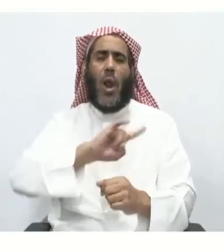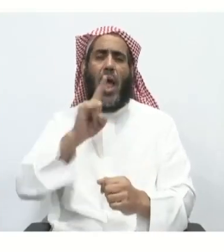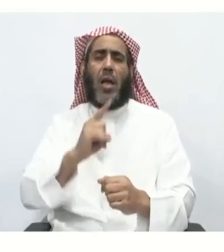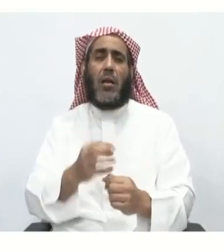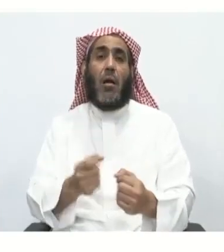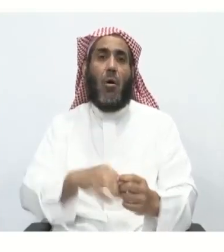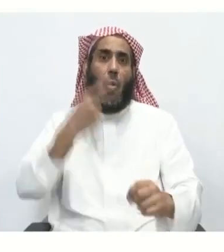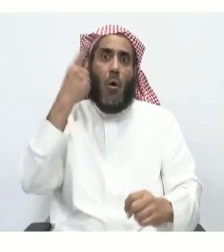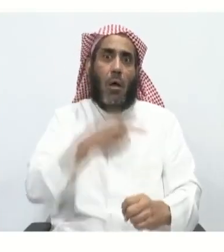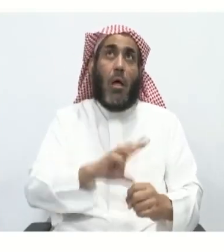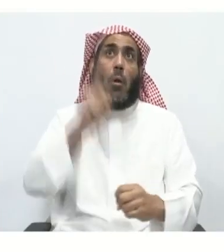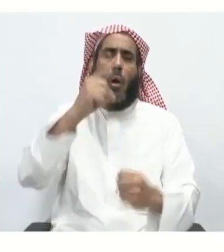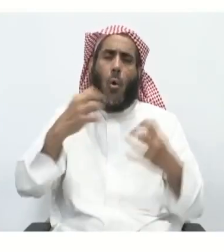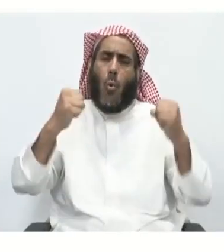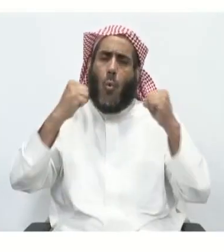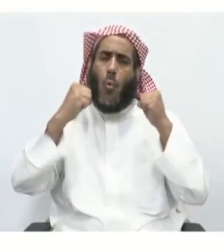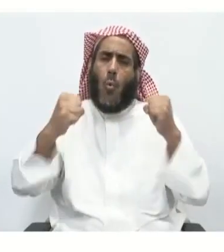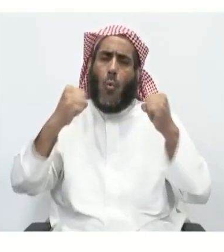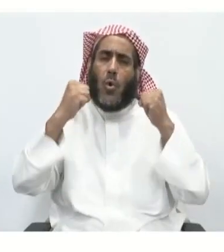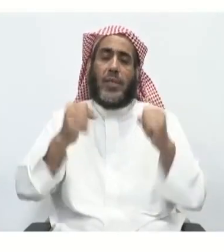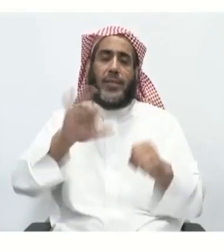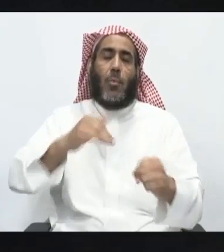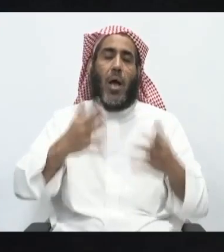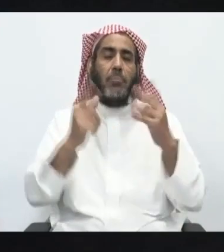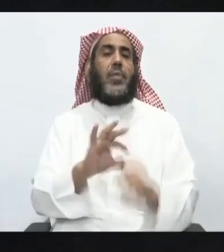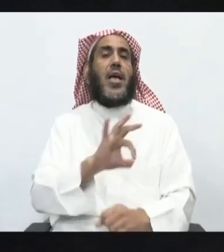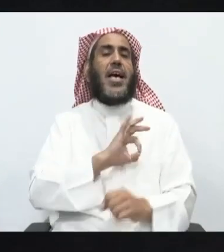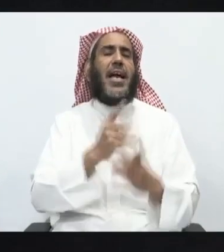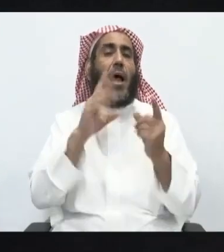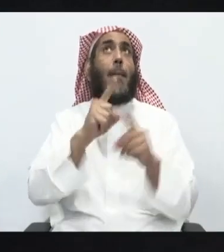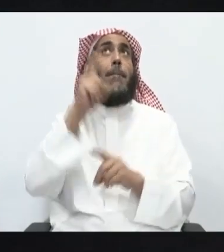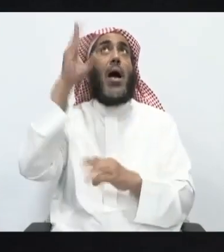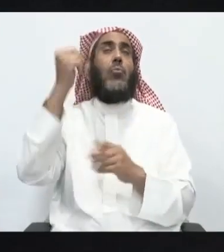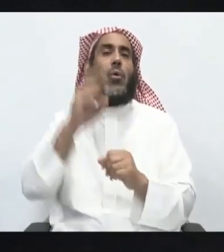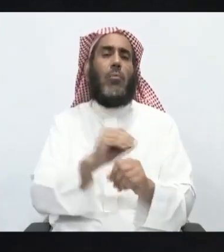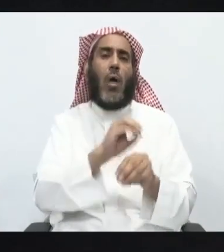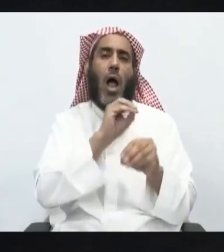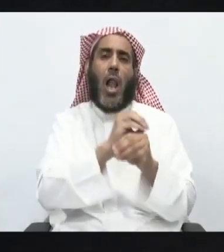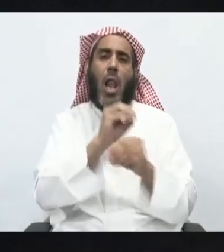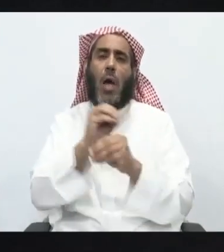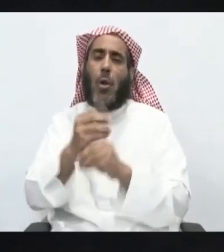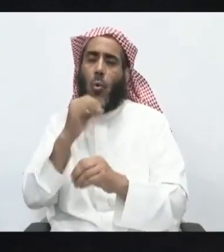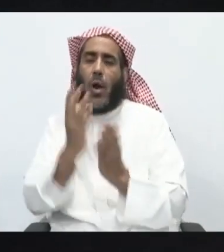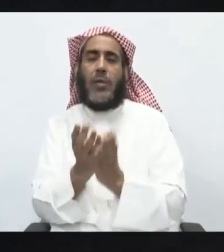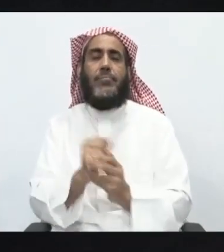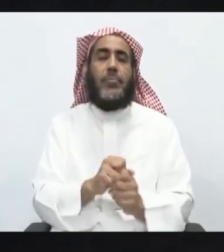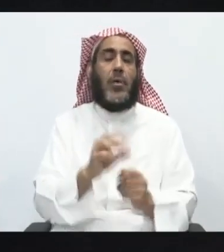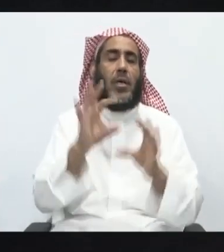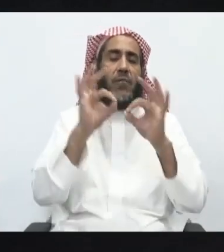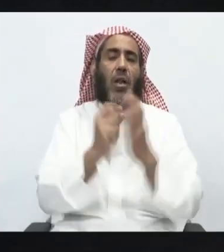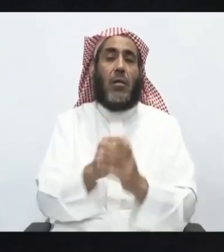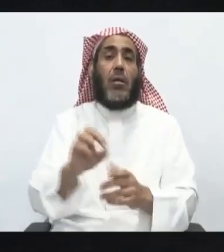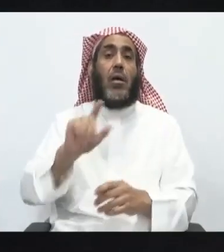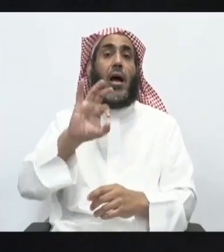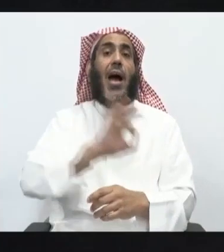عذاب الله شديد نعود الرحمن علم القران احسنت